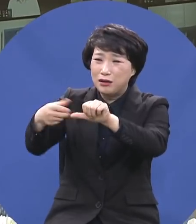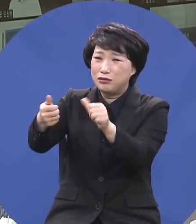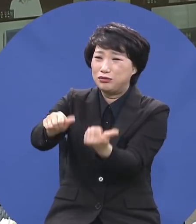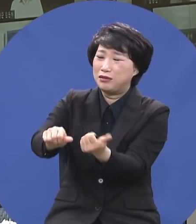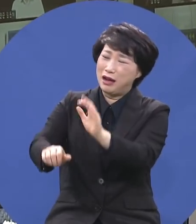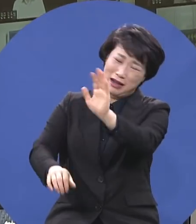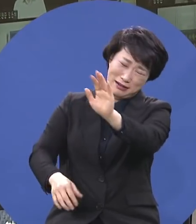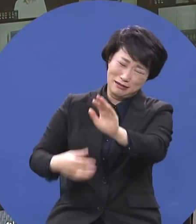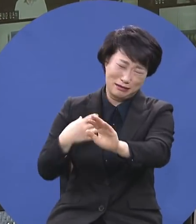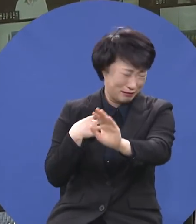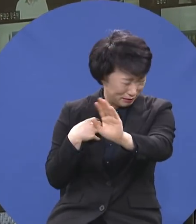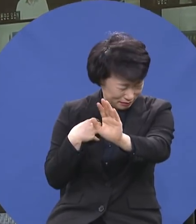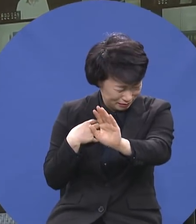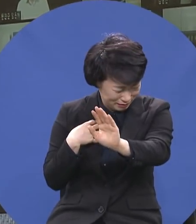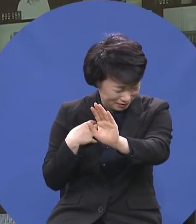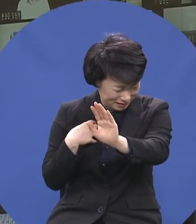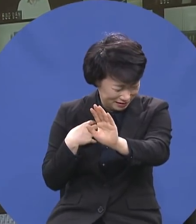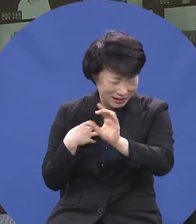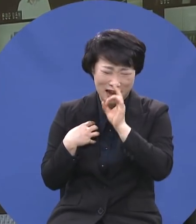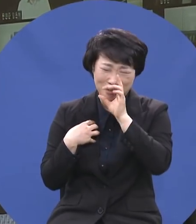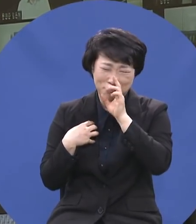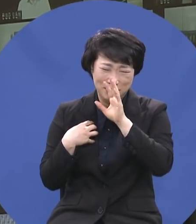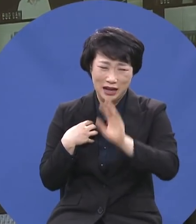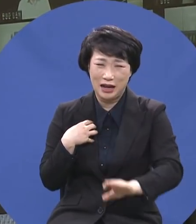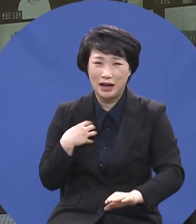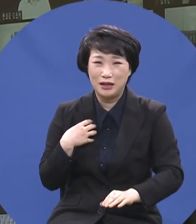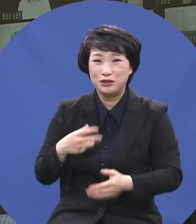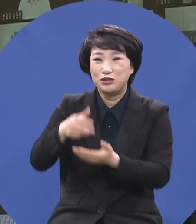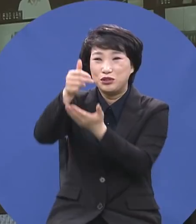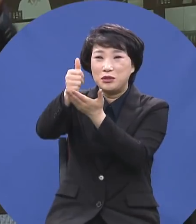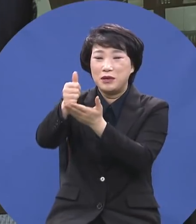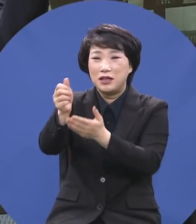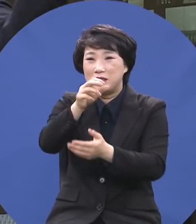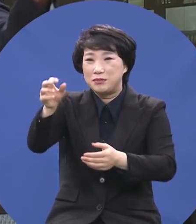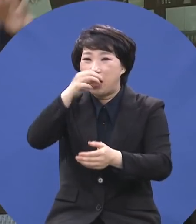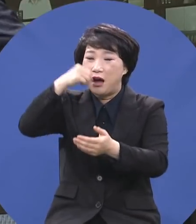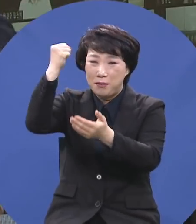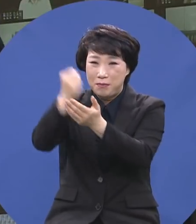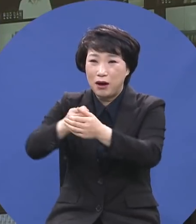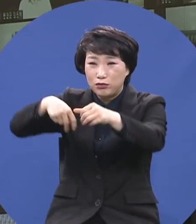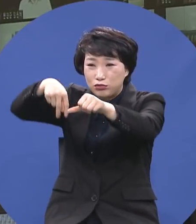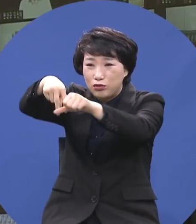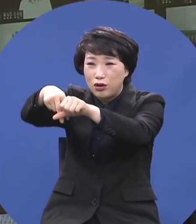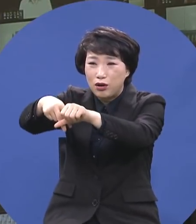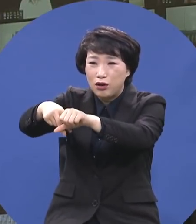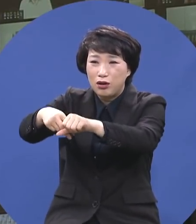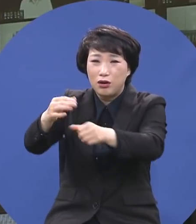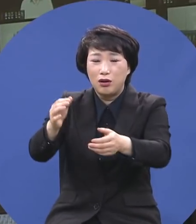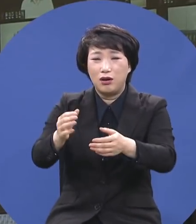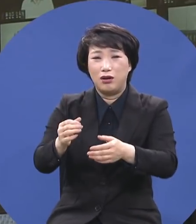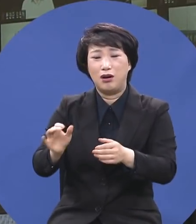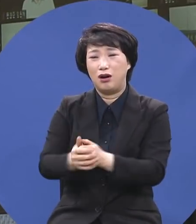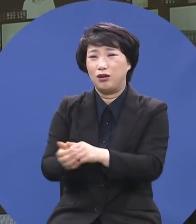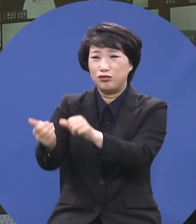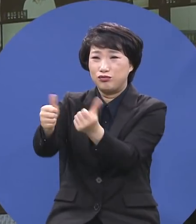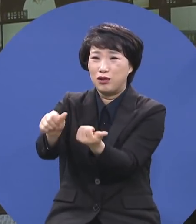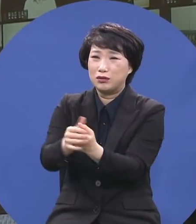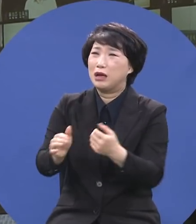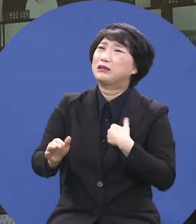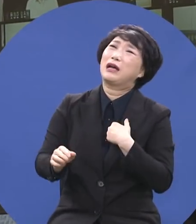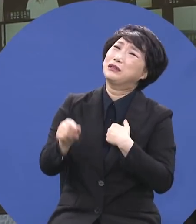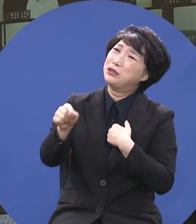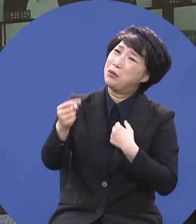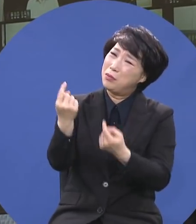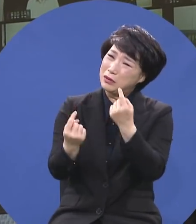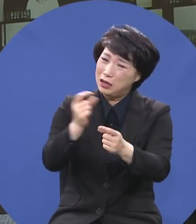것은 황공한 일입니다. 우리 주님이 십자가에 바로 달려주더니 나는 그보다 훨씬 더